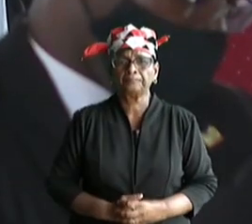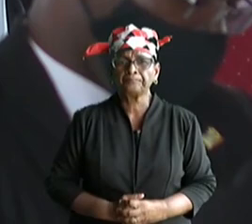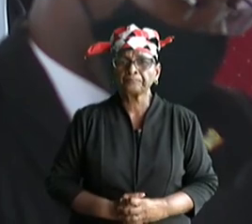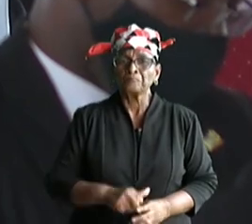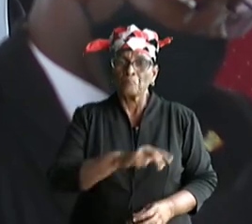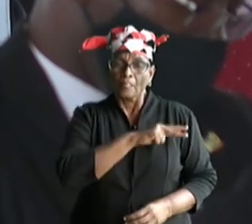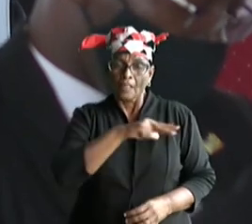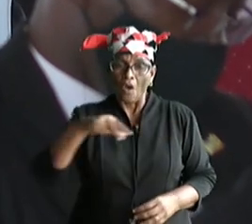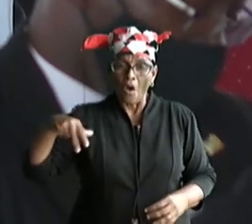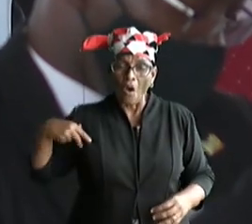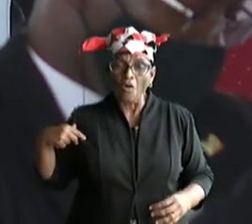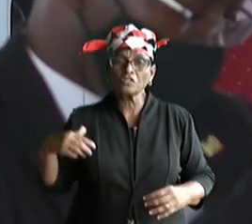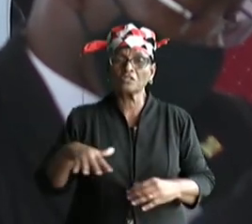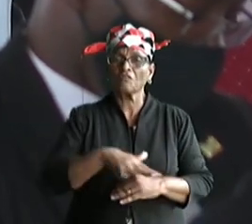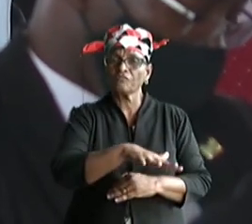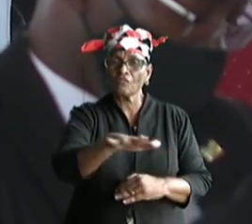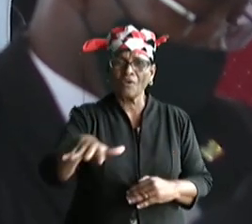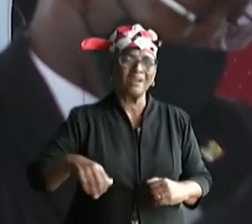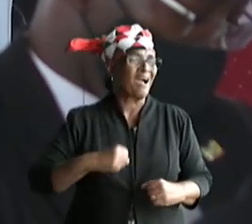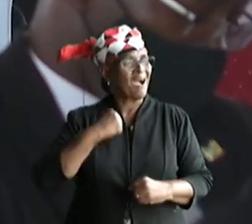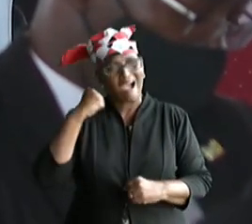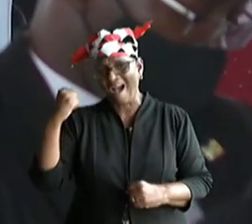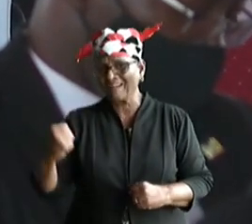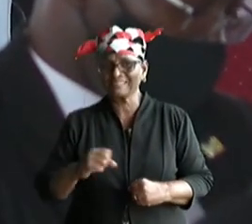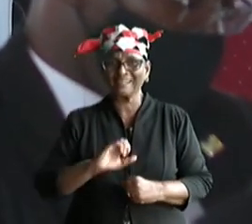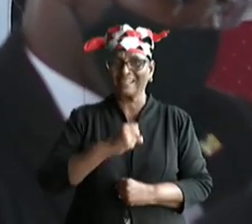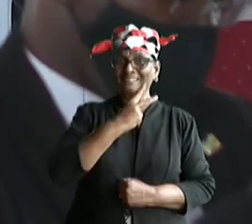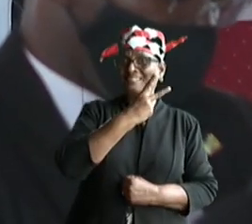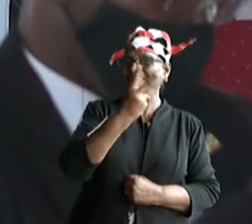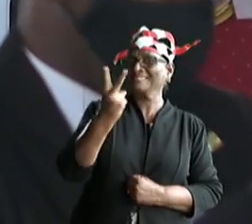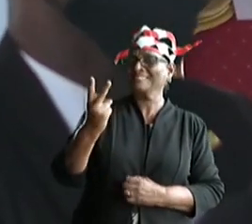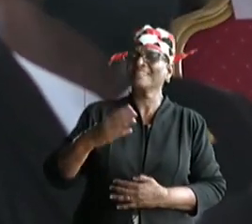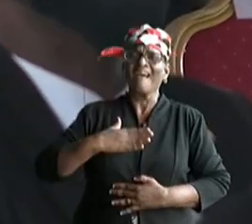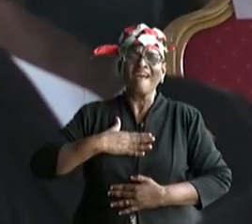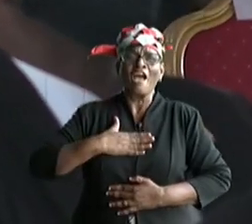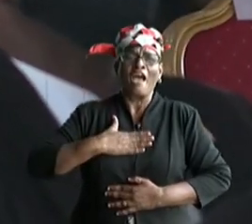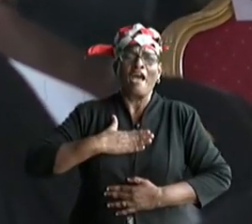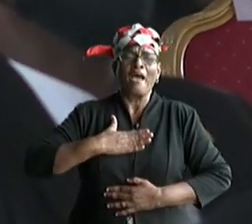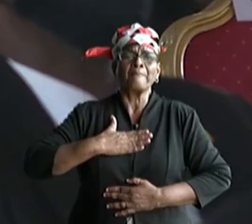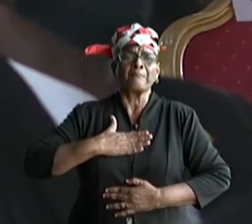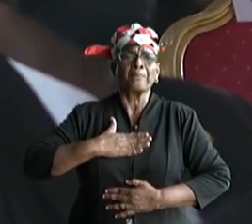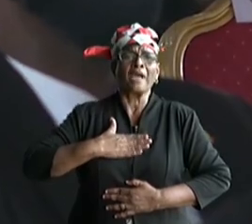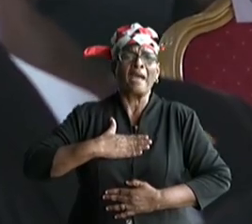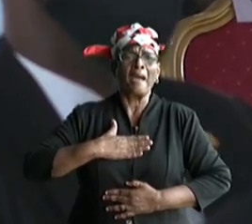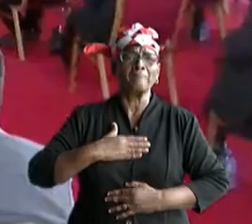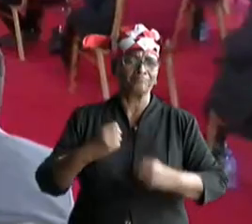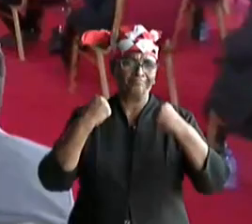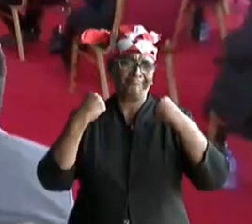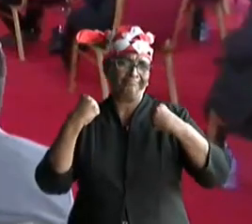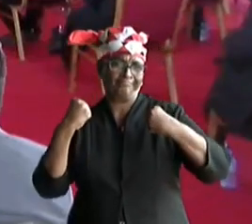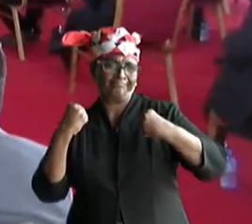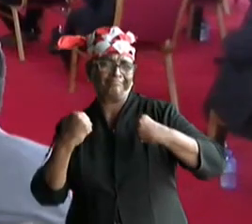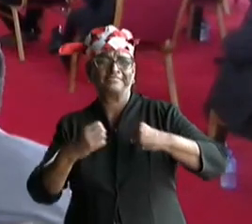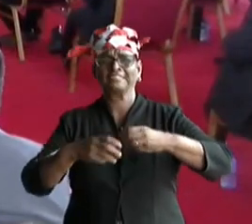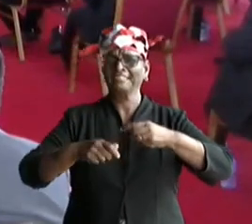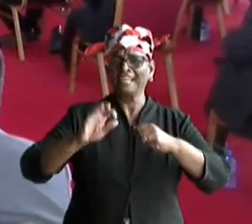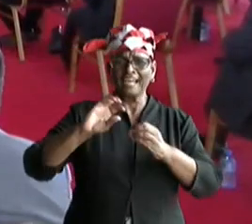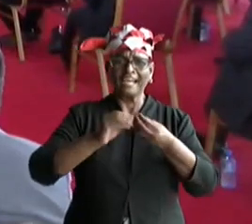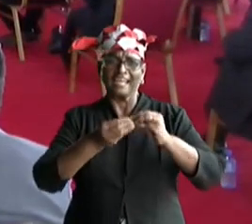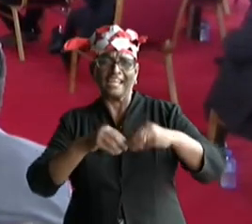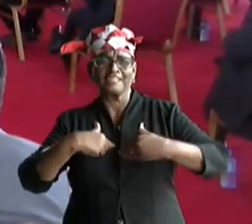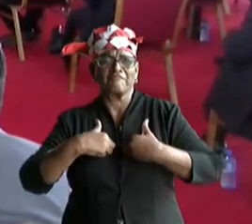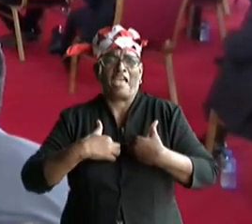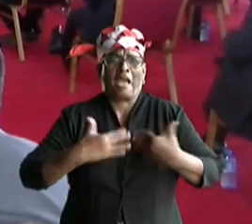Ons volk heeft steeds weer getoond te beschikken over de nodige veerkracht,